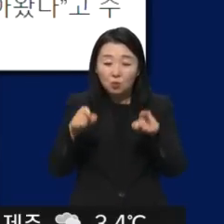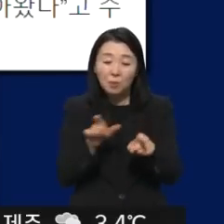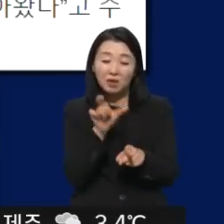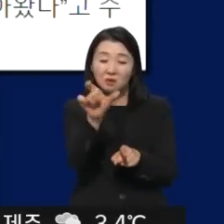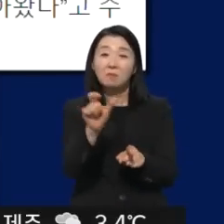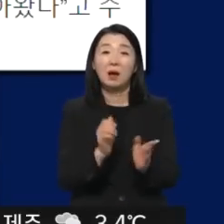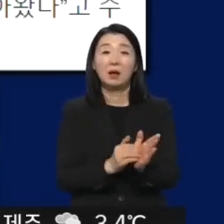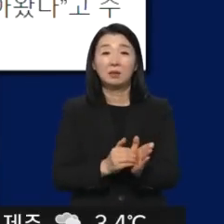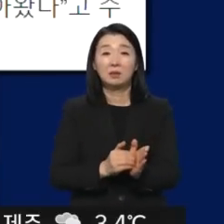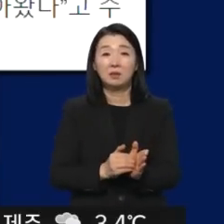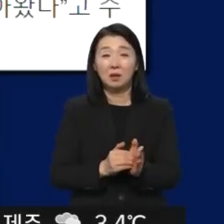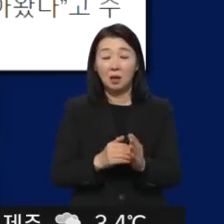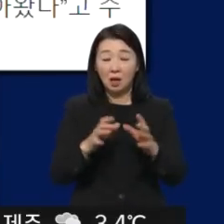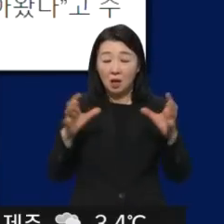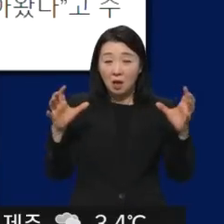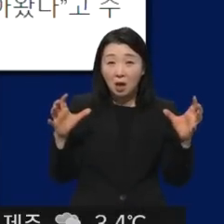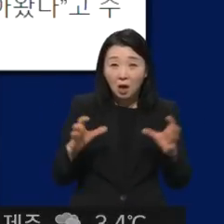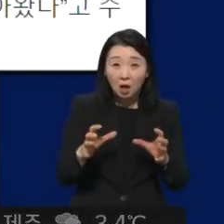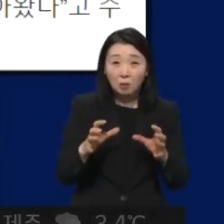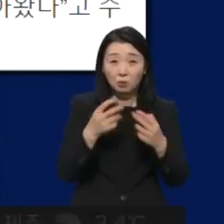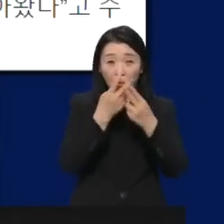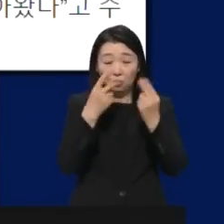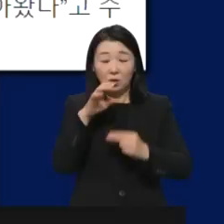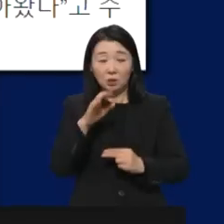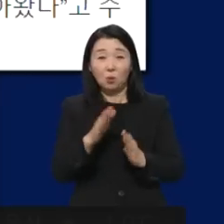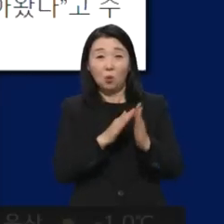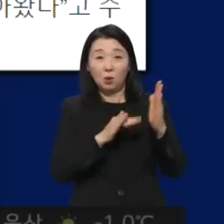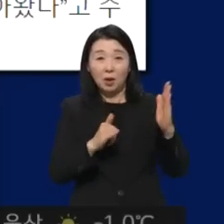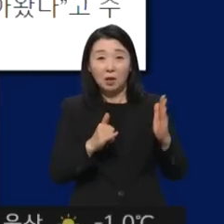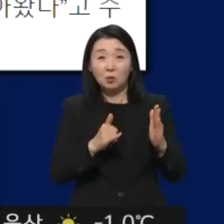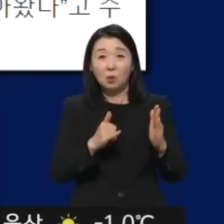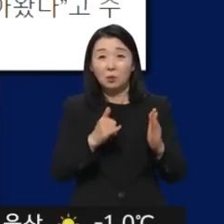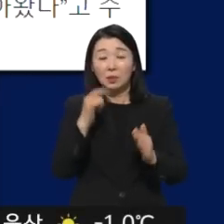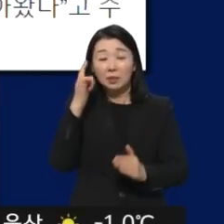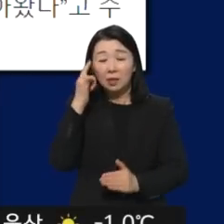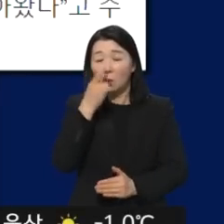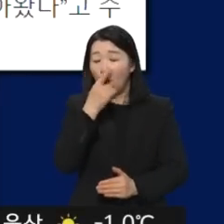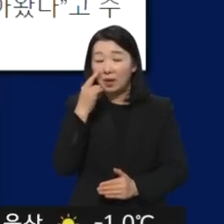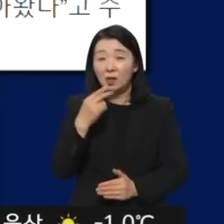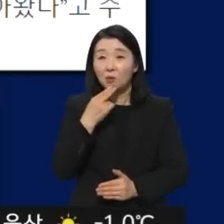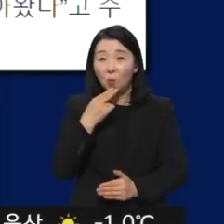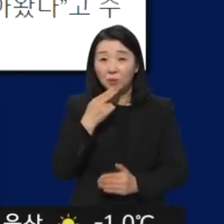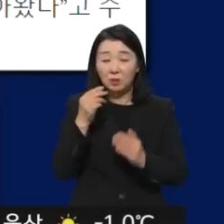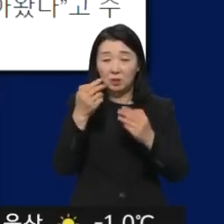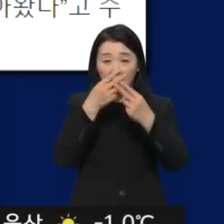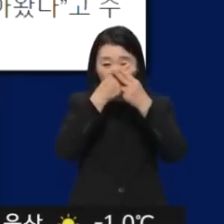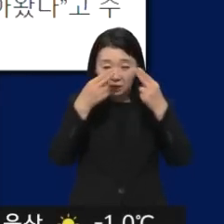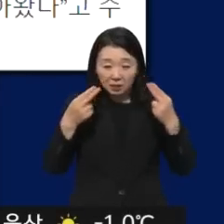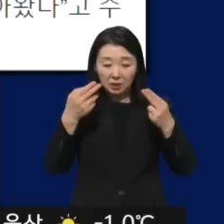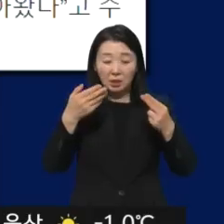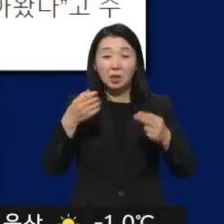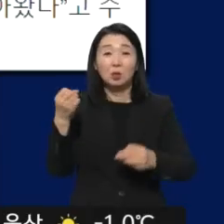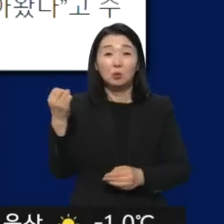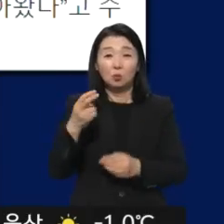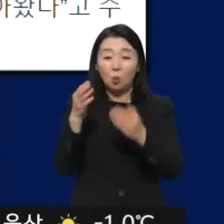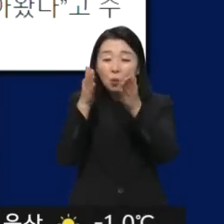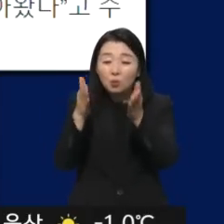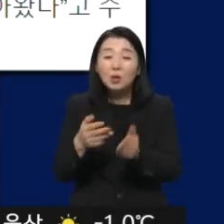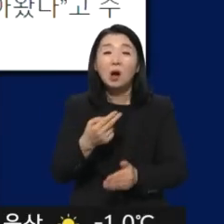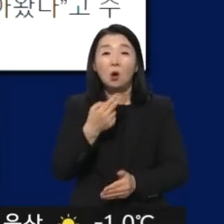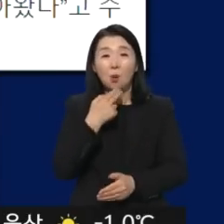지침하에 합동분향소는 유가족 의사를 확인하지 않은 채 영정도 위패도 없이 설치됐다면서 이제부터라도 영정과 위패를